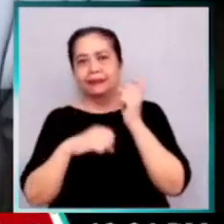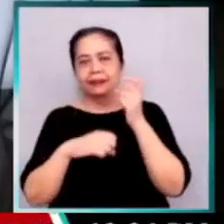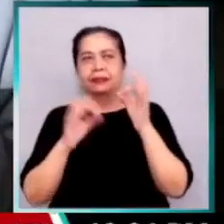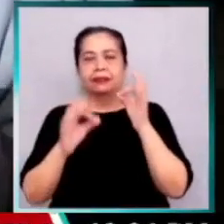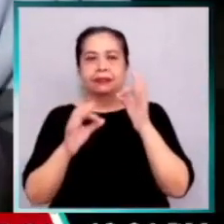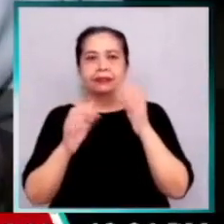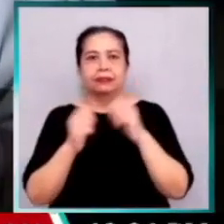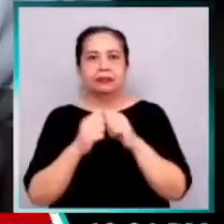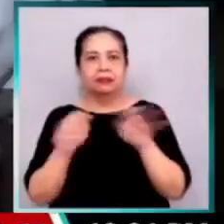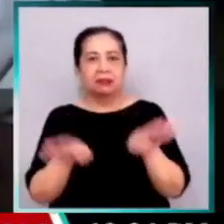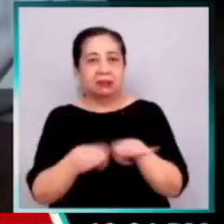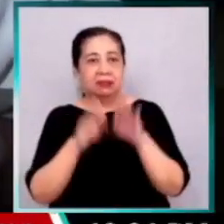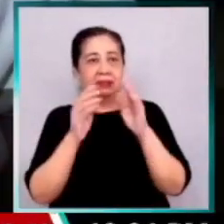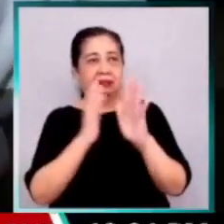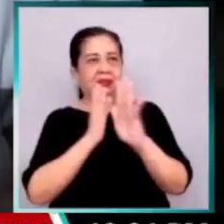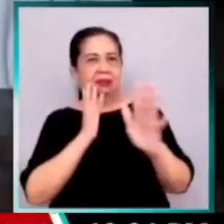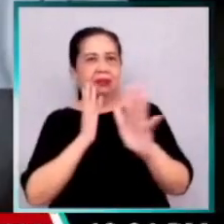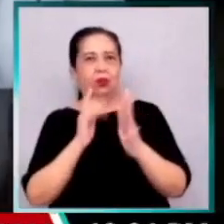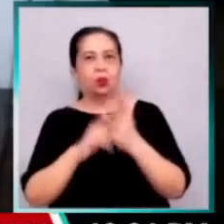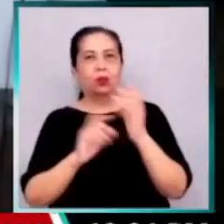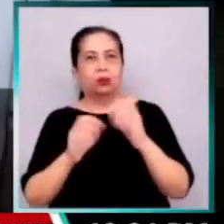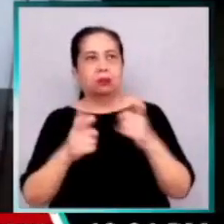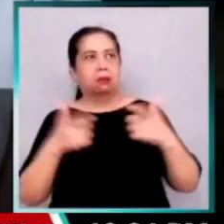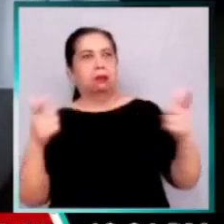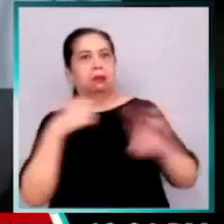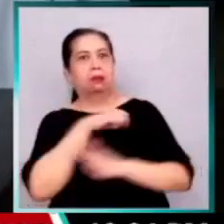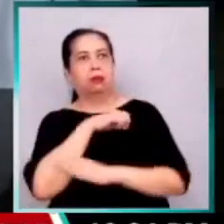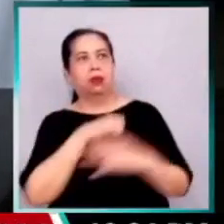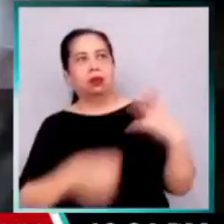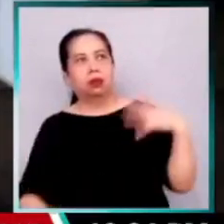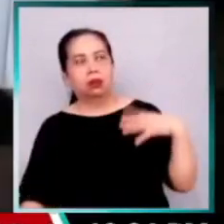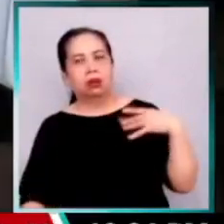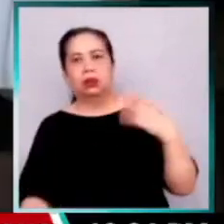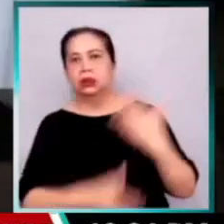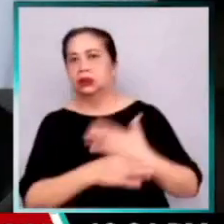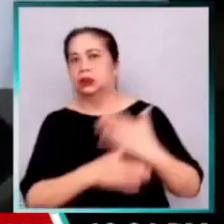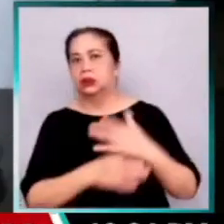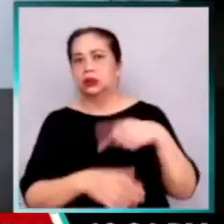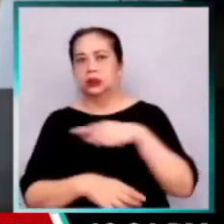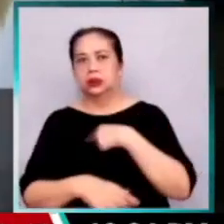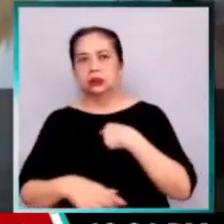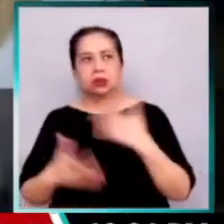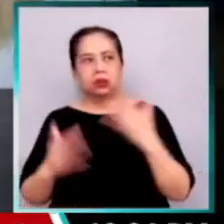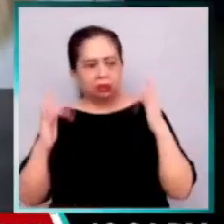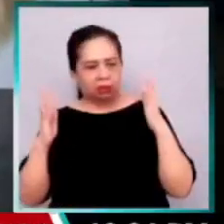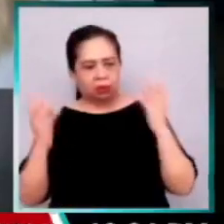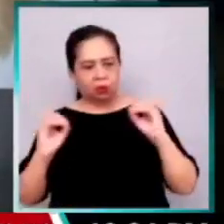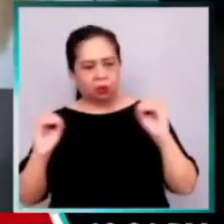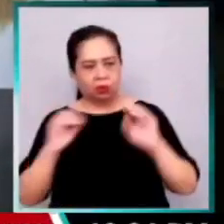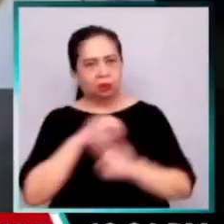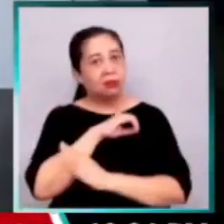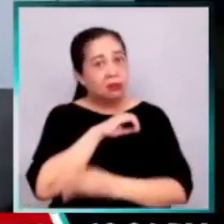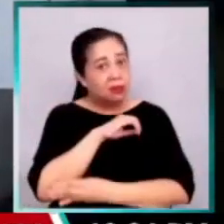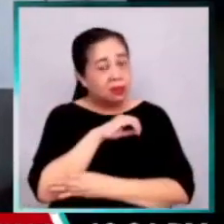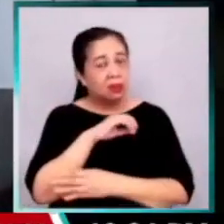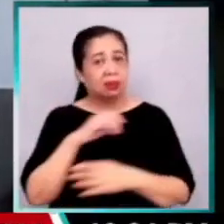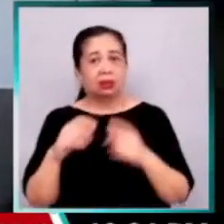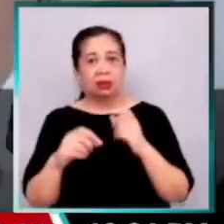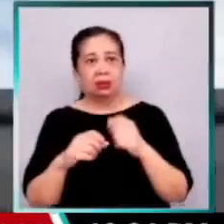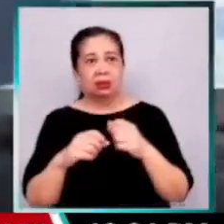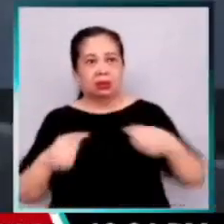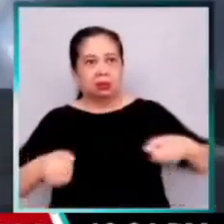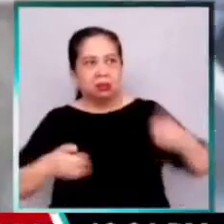lang yung pila. E paano yung malaking bag? Mas more inconvenient yun sa part namin kung ganito lang yung bag namin. Tapos yung iba maleta yung dala